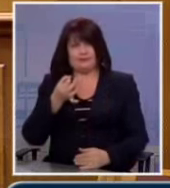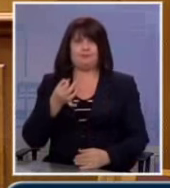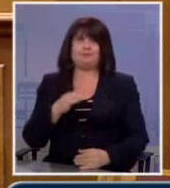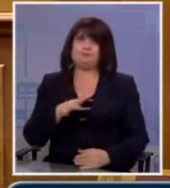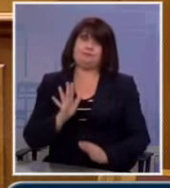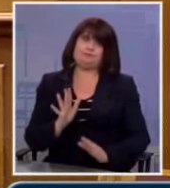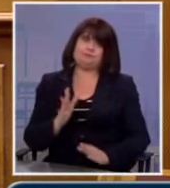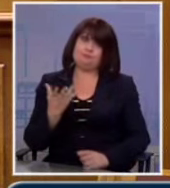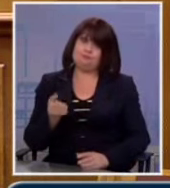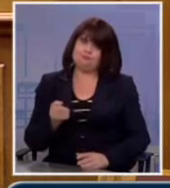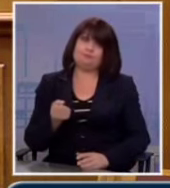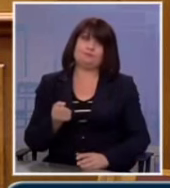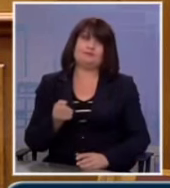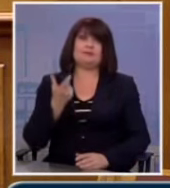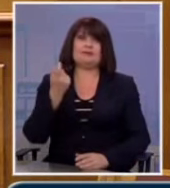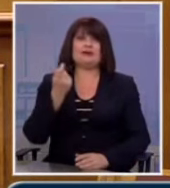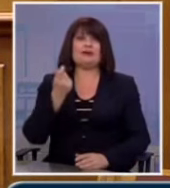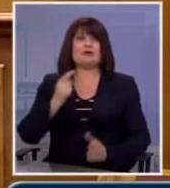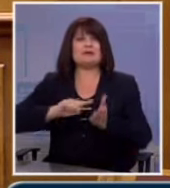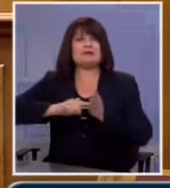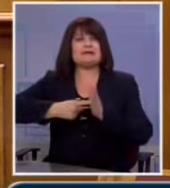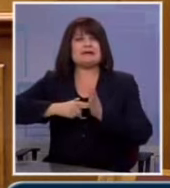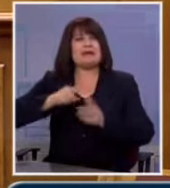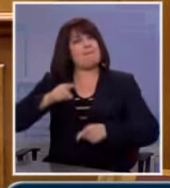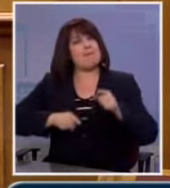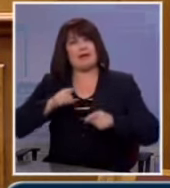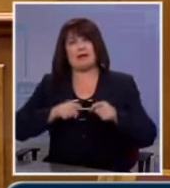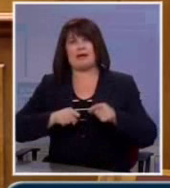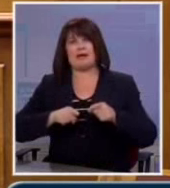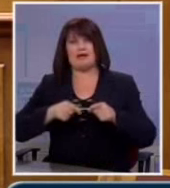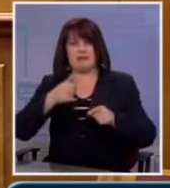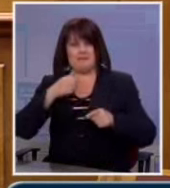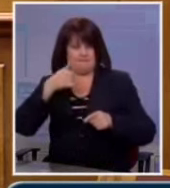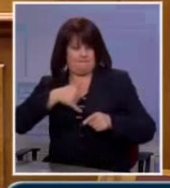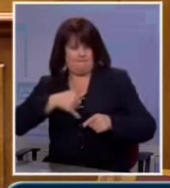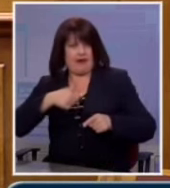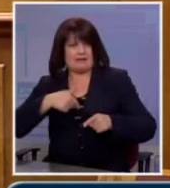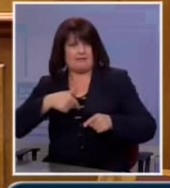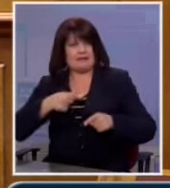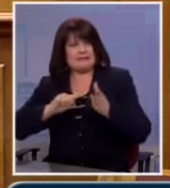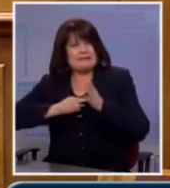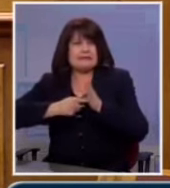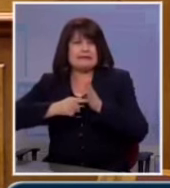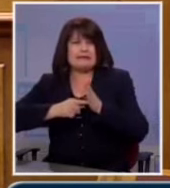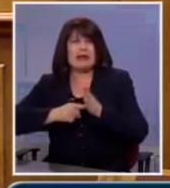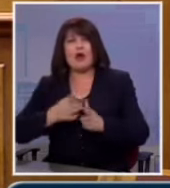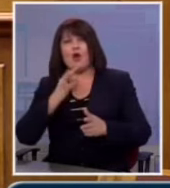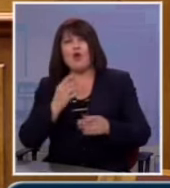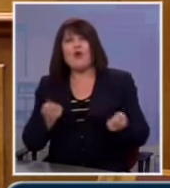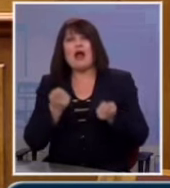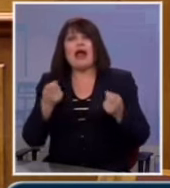Ίσως να υπάρχει και ένας μικρός φόνος σε κάποιους βαθιά μέσα τους, διότι κάνουμε